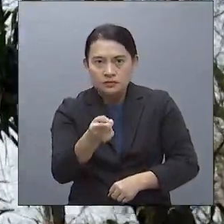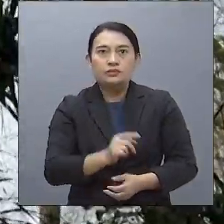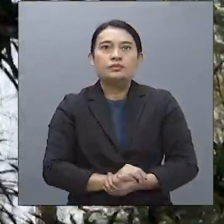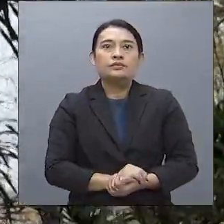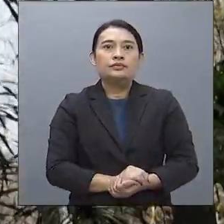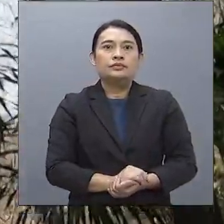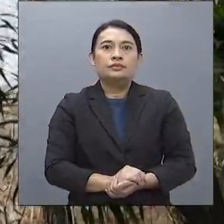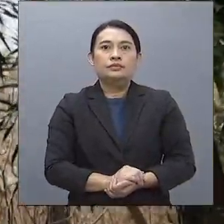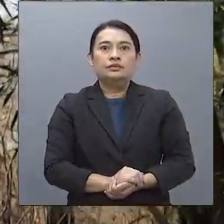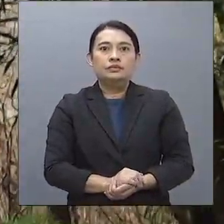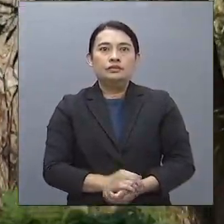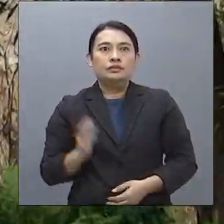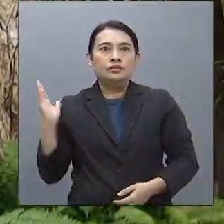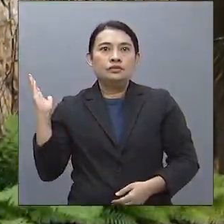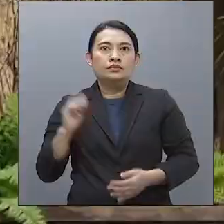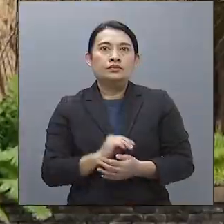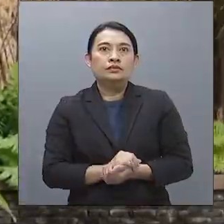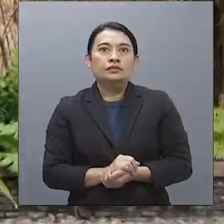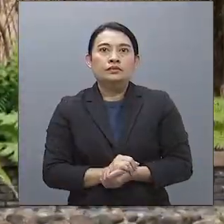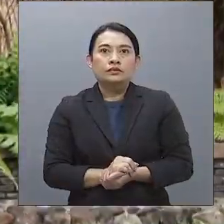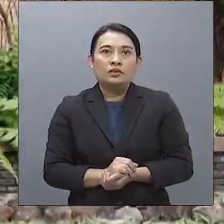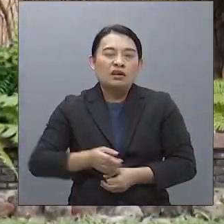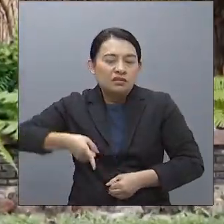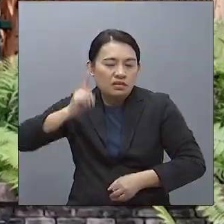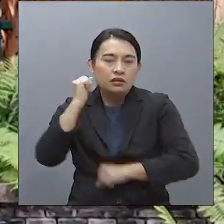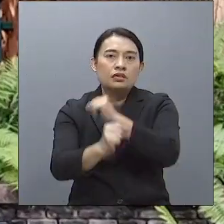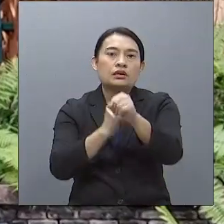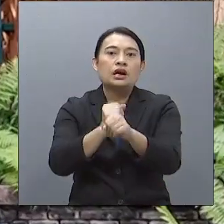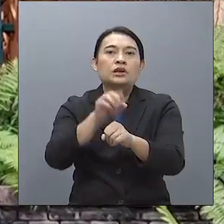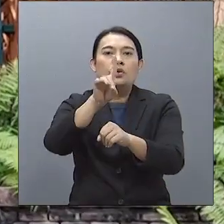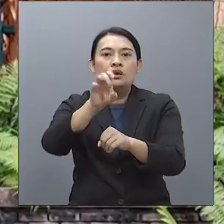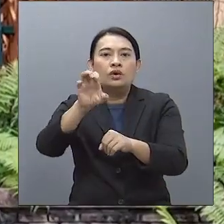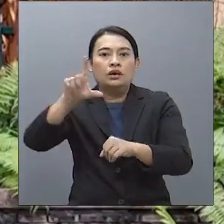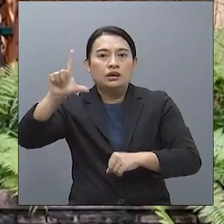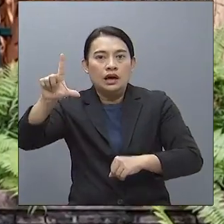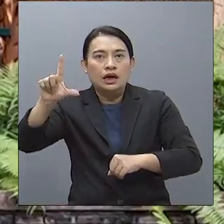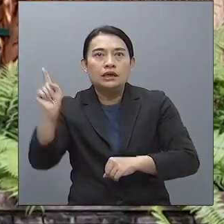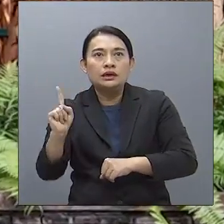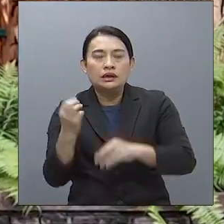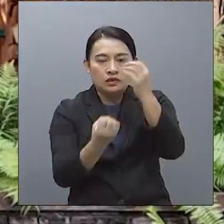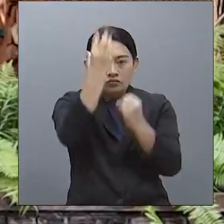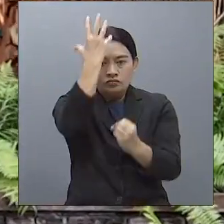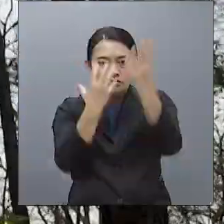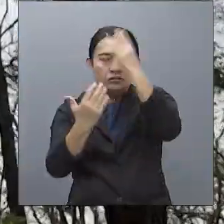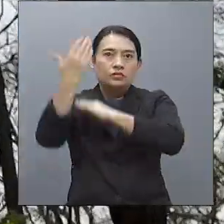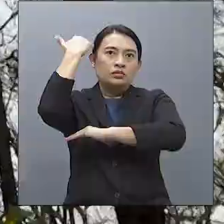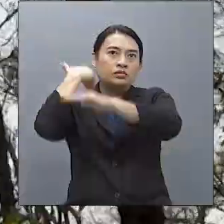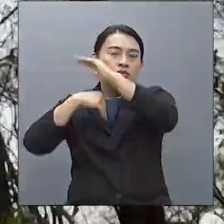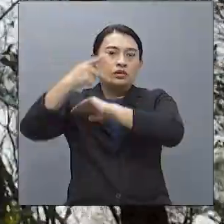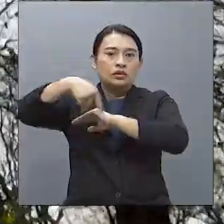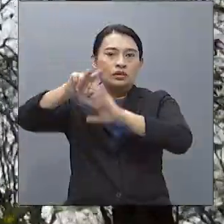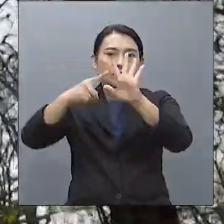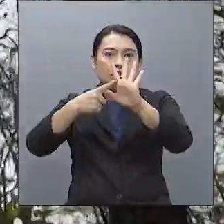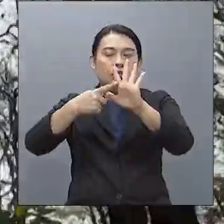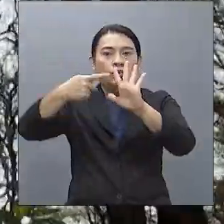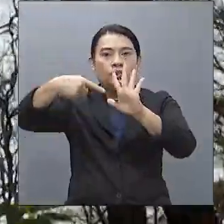นี่คุณผู้ชมที่นี่เนี่ยเป็นสถานที่ที่มีอายุมากกว่า100ล้านปีนะคะก็คือที่อุทยานประวัติศาสตร์ภูพระบาทค่ะเขามีการ